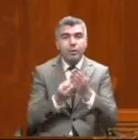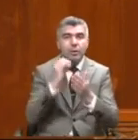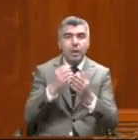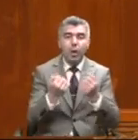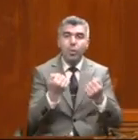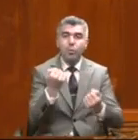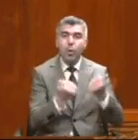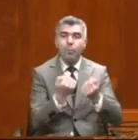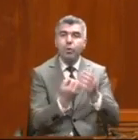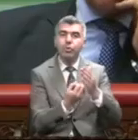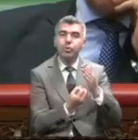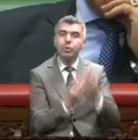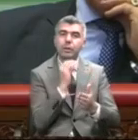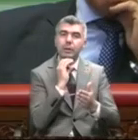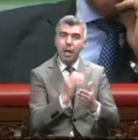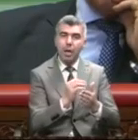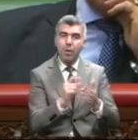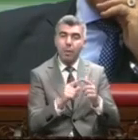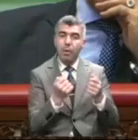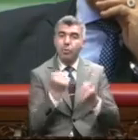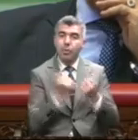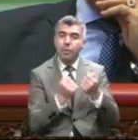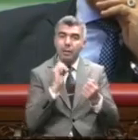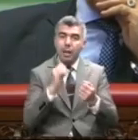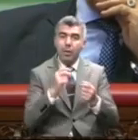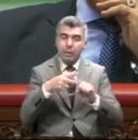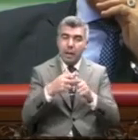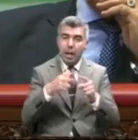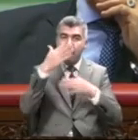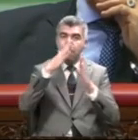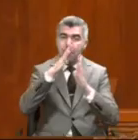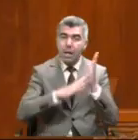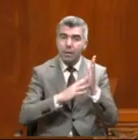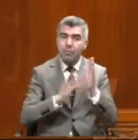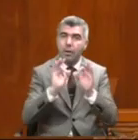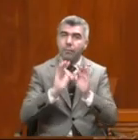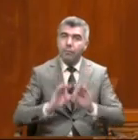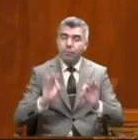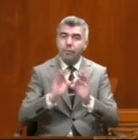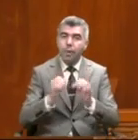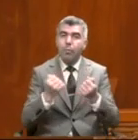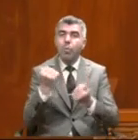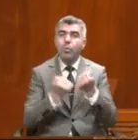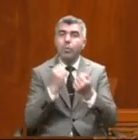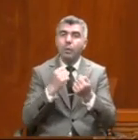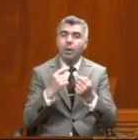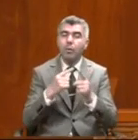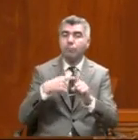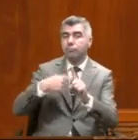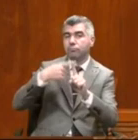جديده ماشي غير السيارات اللي كتصنع في المغرب حتى السيارات ومن اعلى مستوى